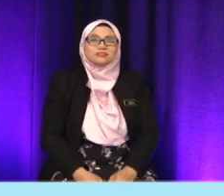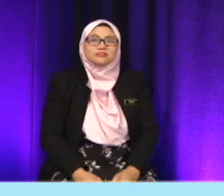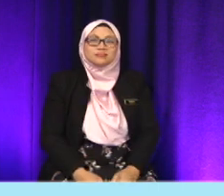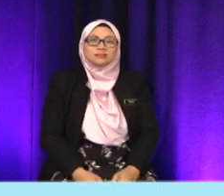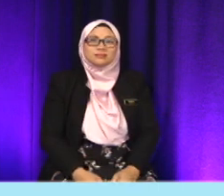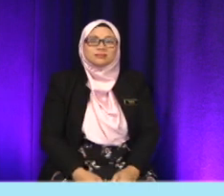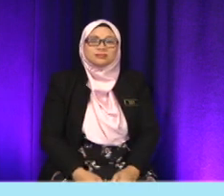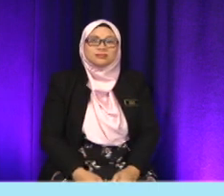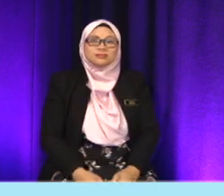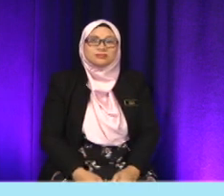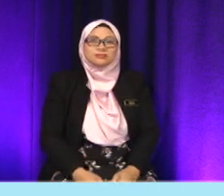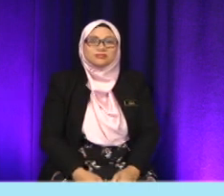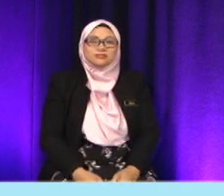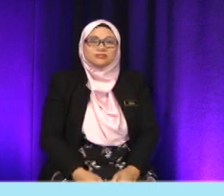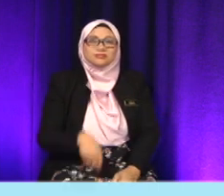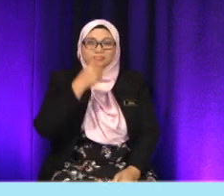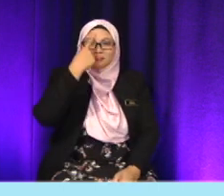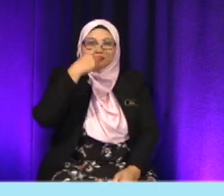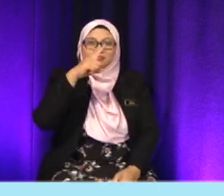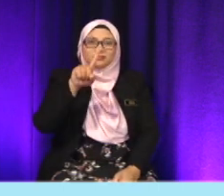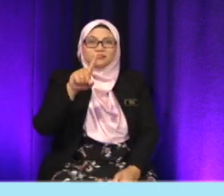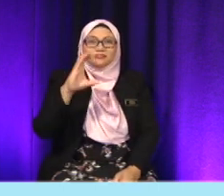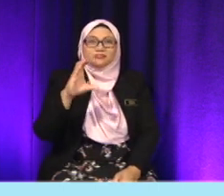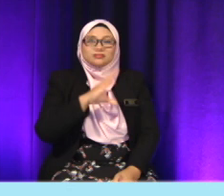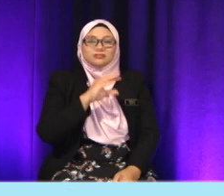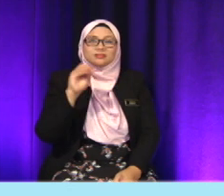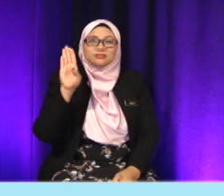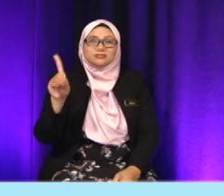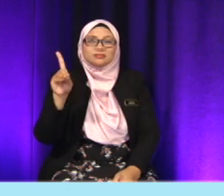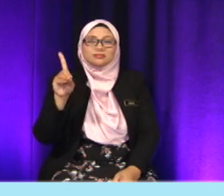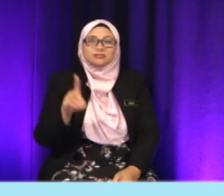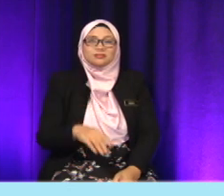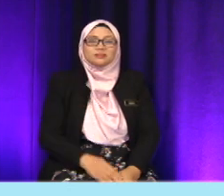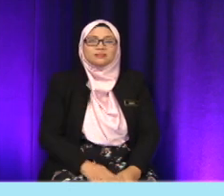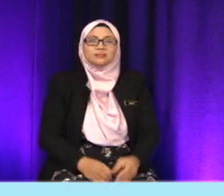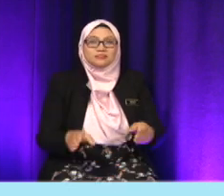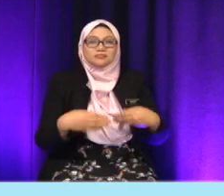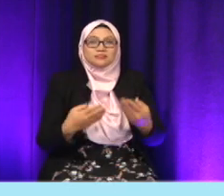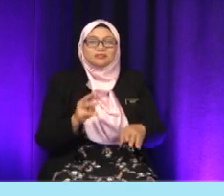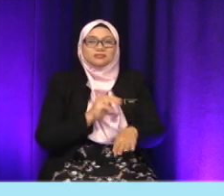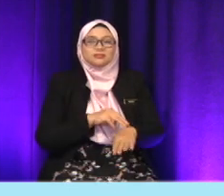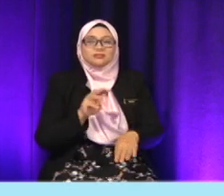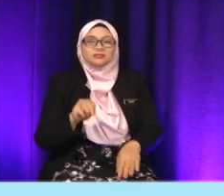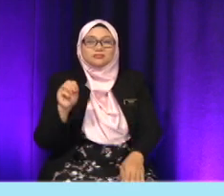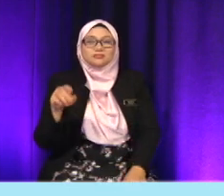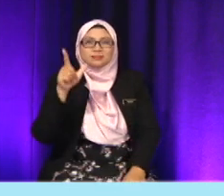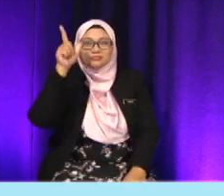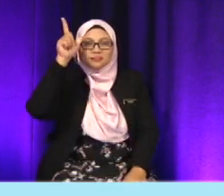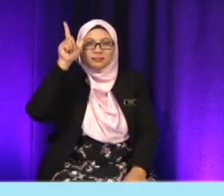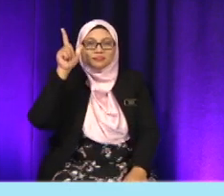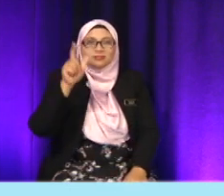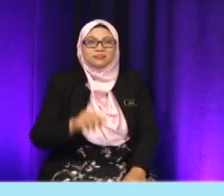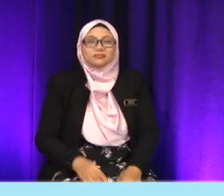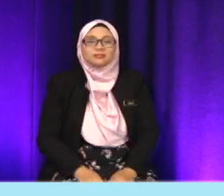dekat bawah tuh ya Oke untuk si Dendi teruslah kepada LOI Gong Mi apa